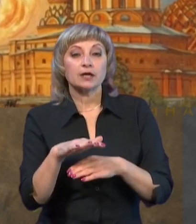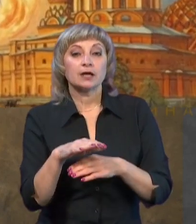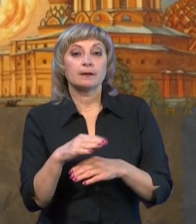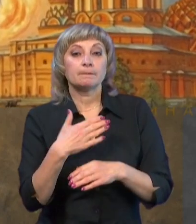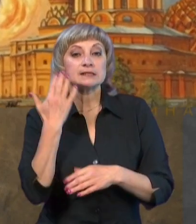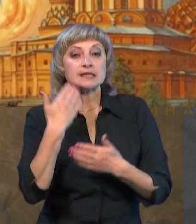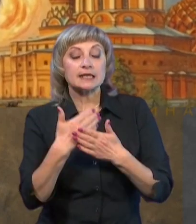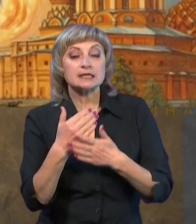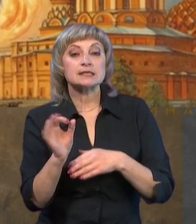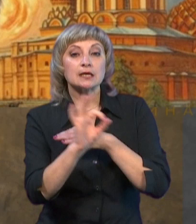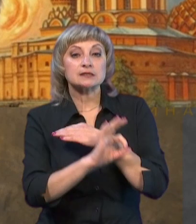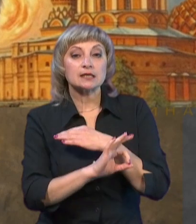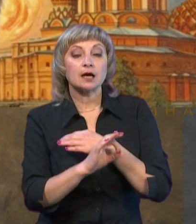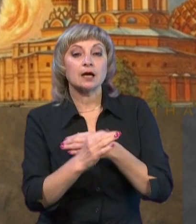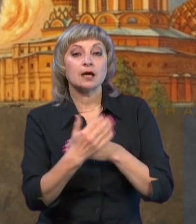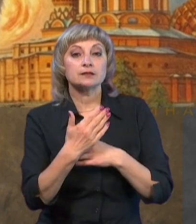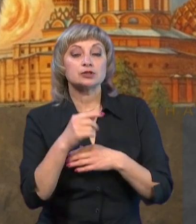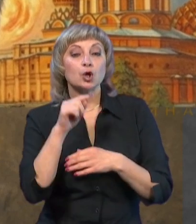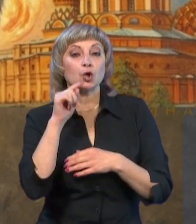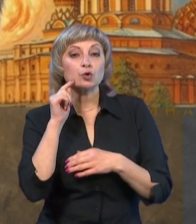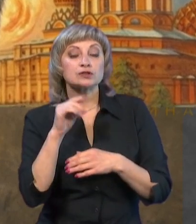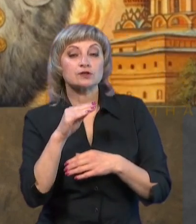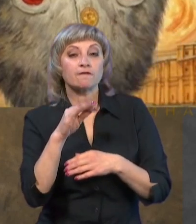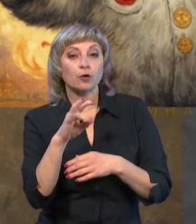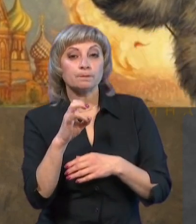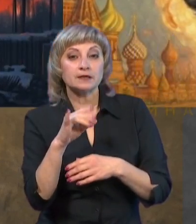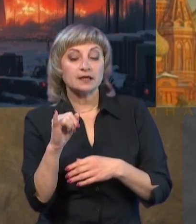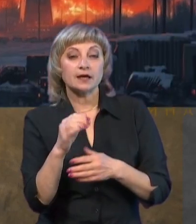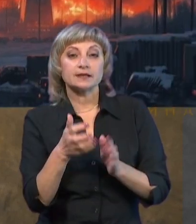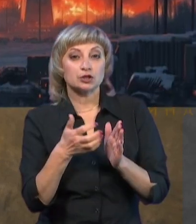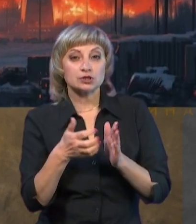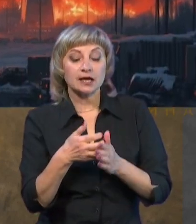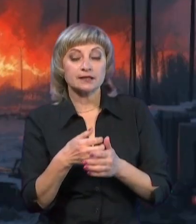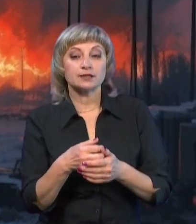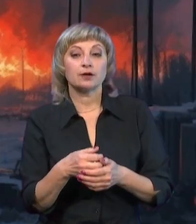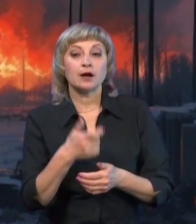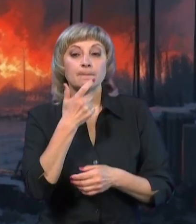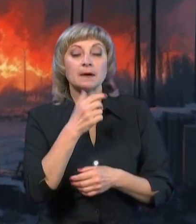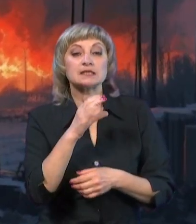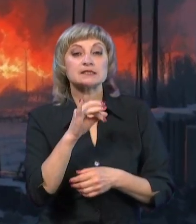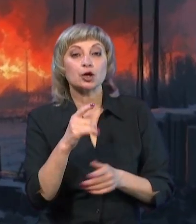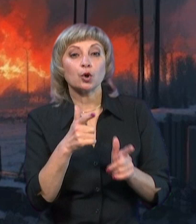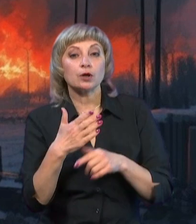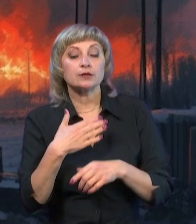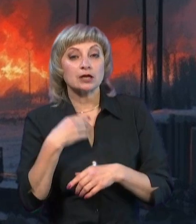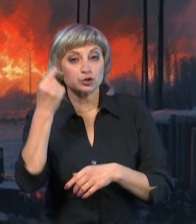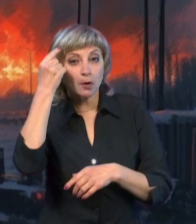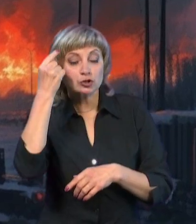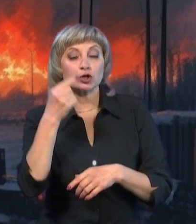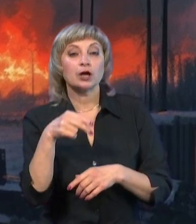Заході їхньої русофобії все ж таки недостатньо. Пане Сергію, ну, готуємо наш мозок